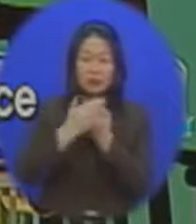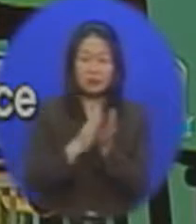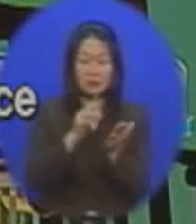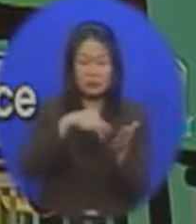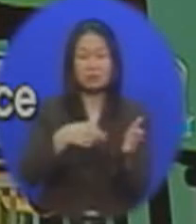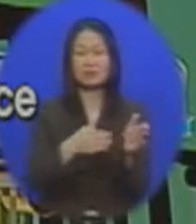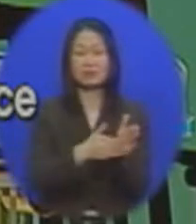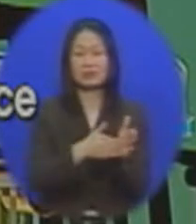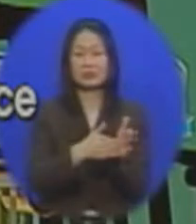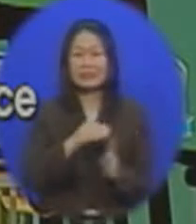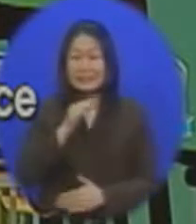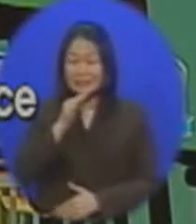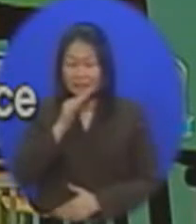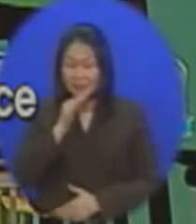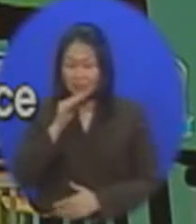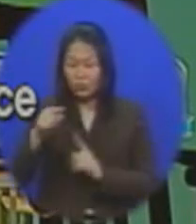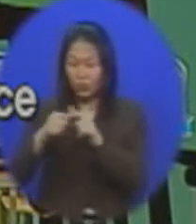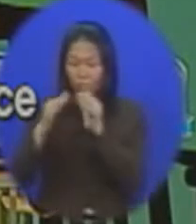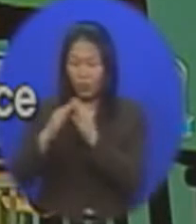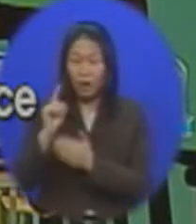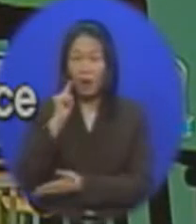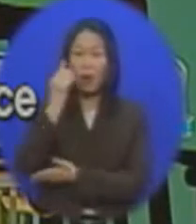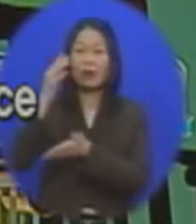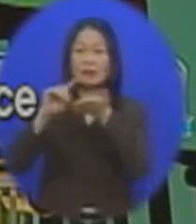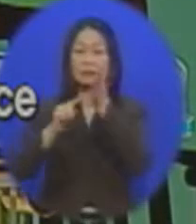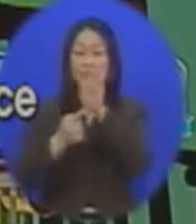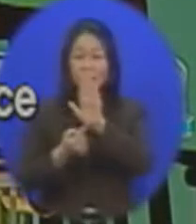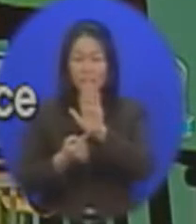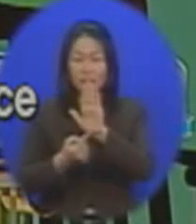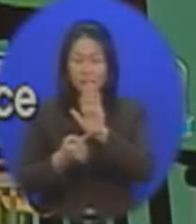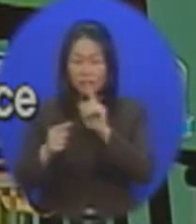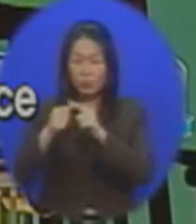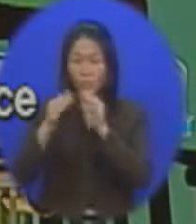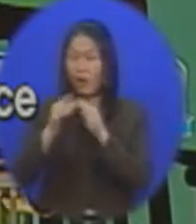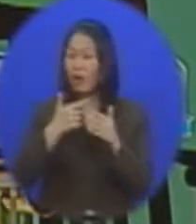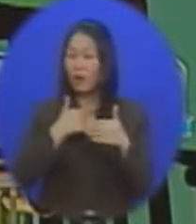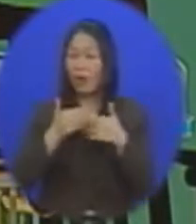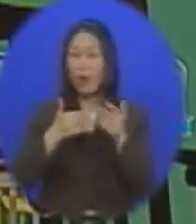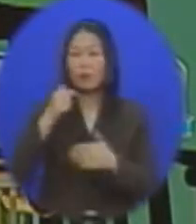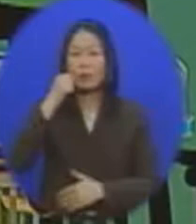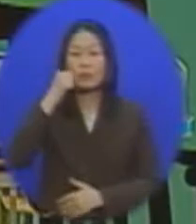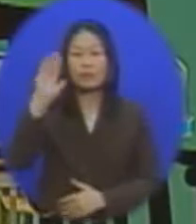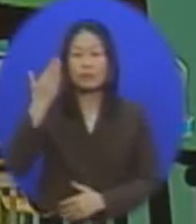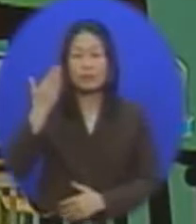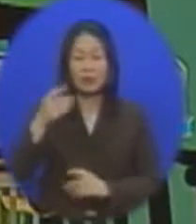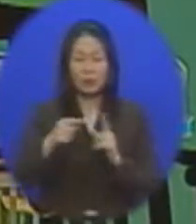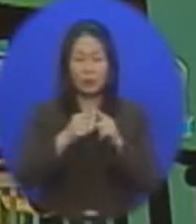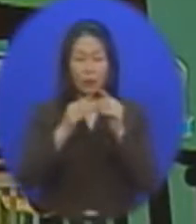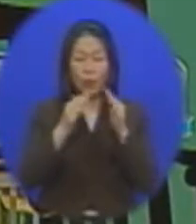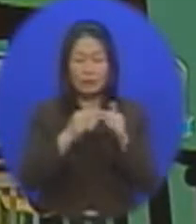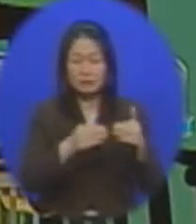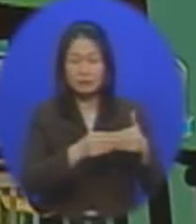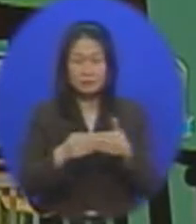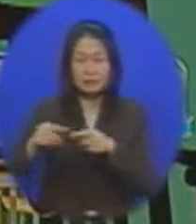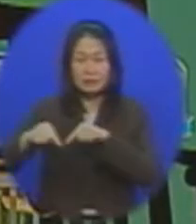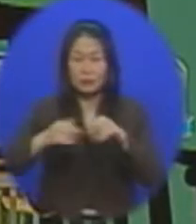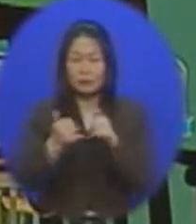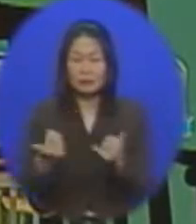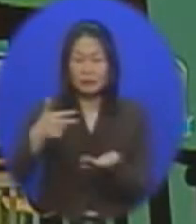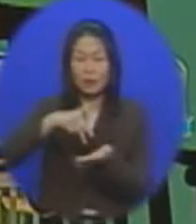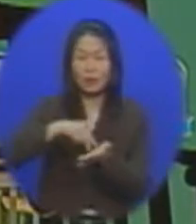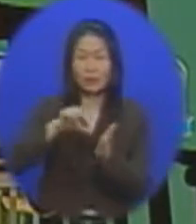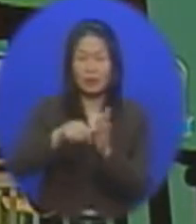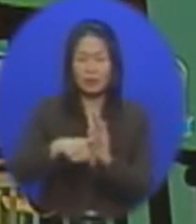실제로는 교회용 광을 드러나는 교회 경험을 못해요 교회에서 지도자 를 세울 때 우리가